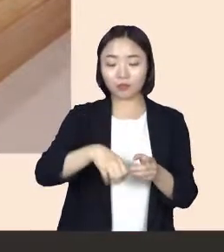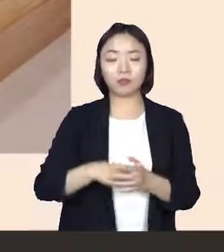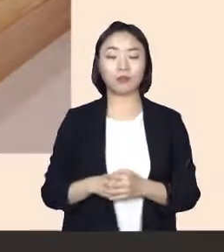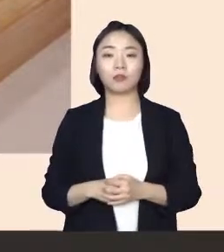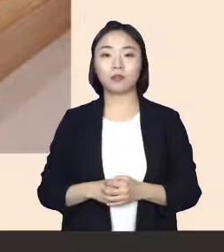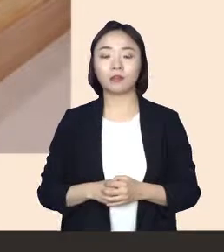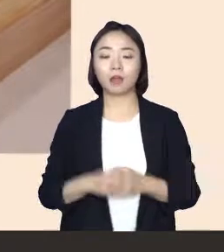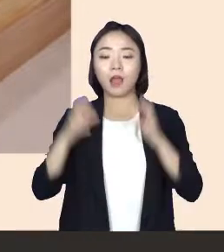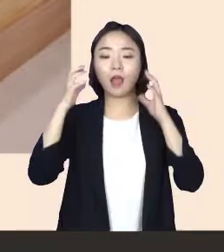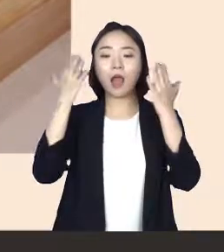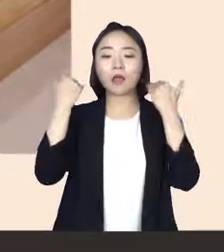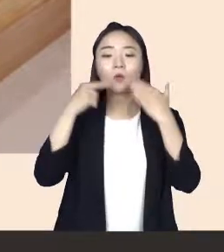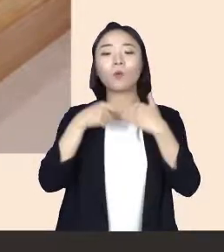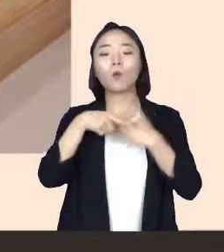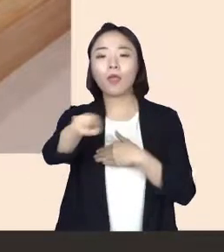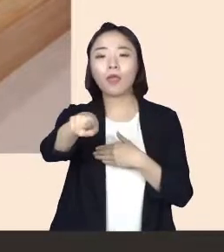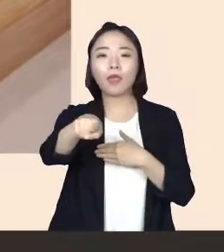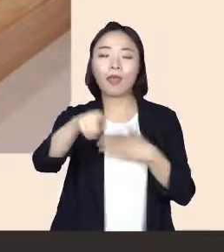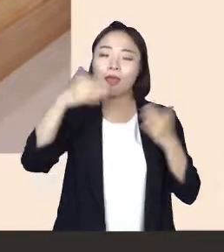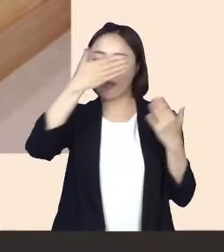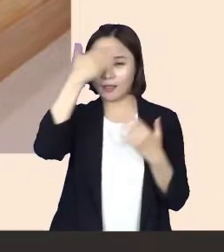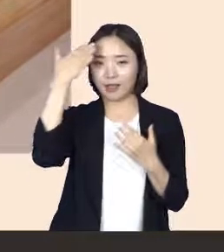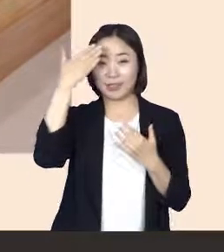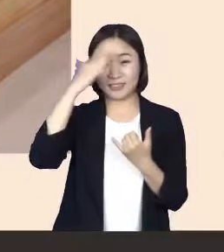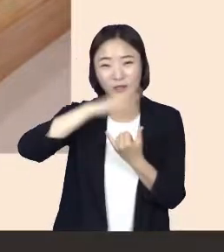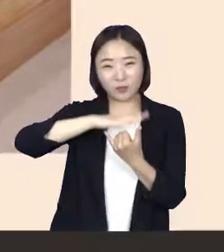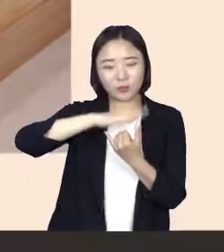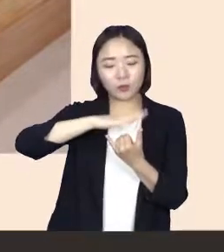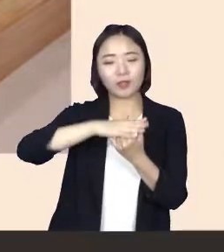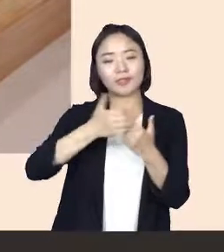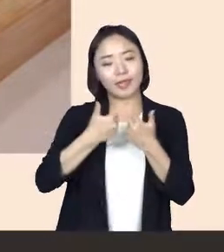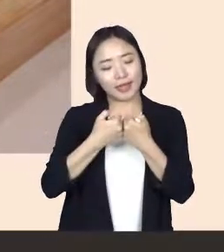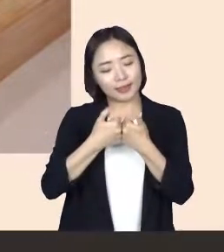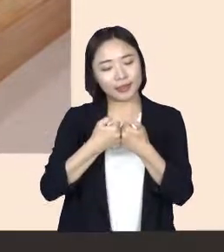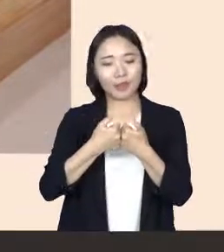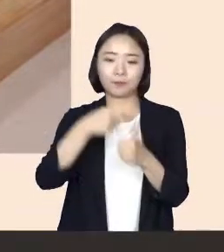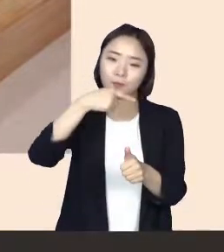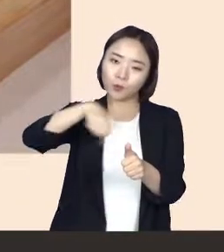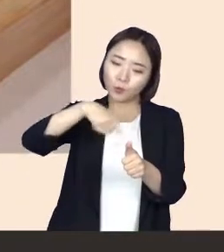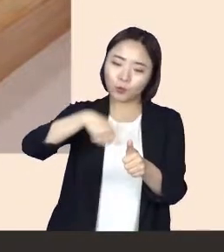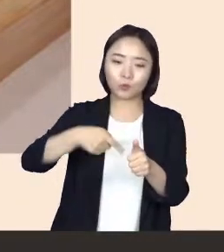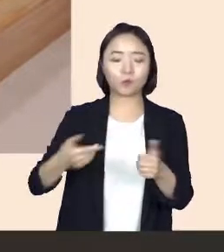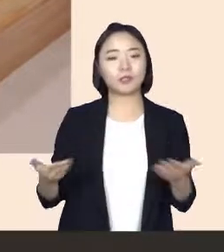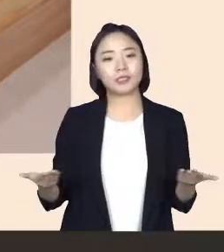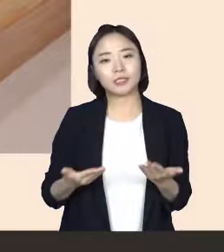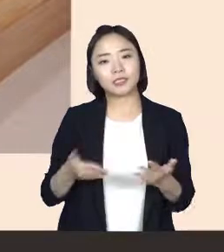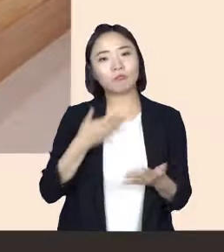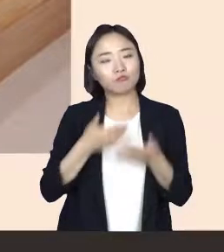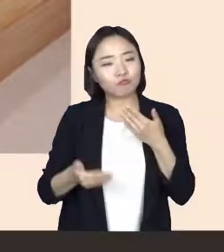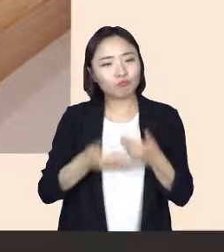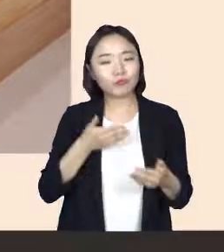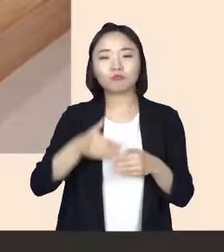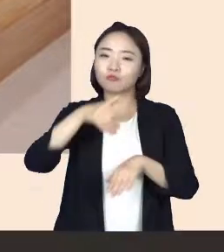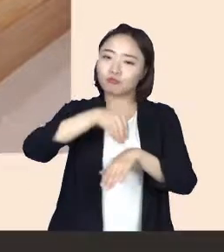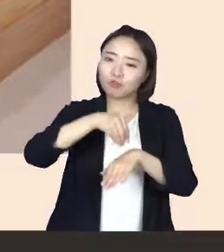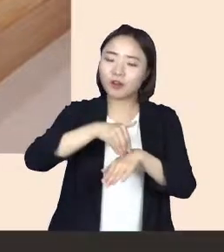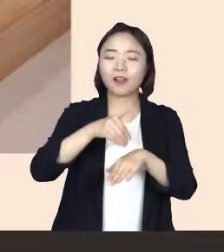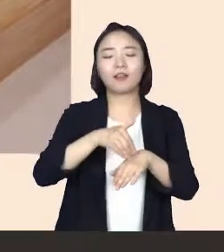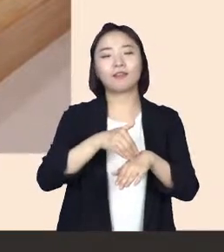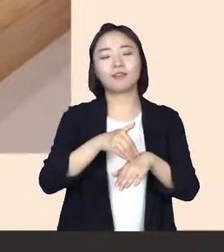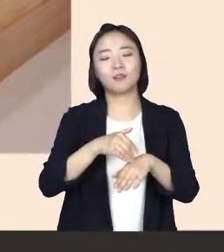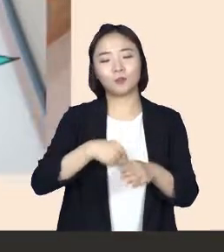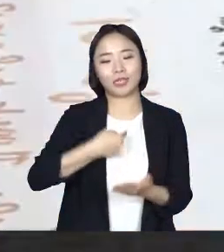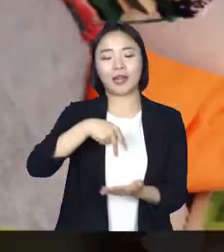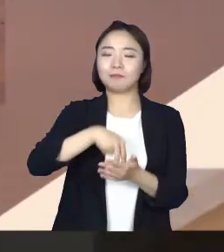꿈드림에서는 학교 밖 청소년을 대상으로 상담과 교육지원을 비롯해 다채로운 직업체험 및